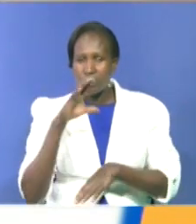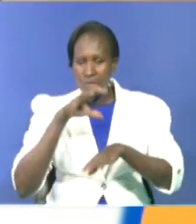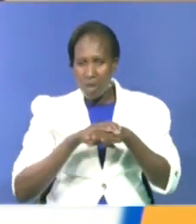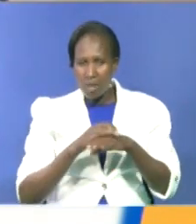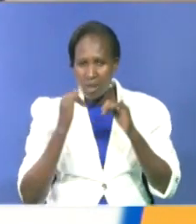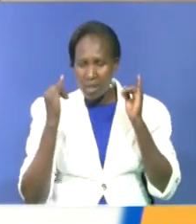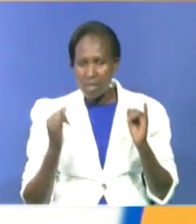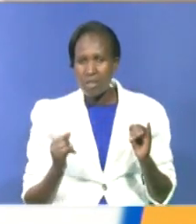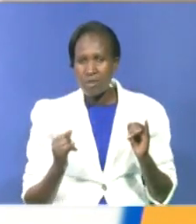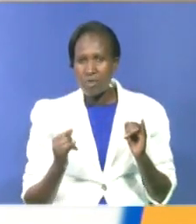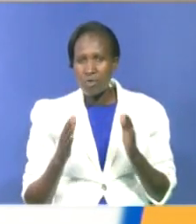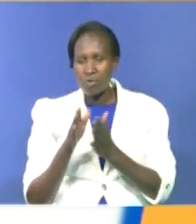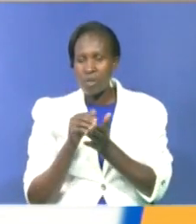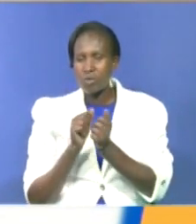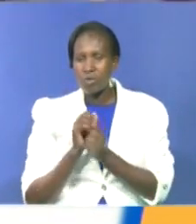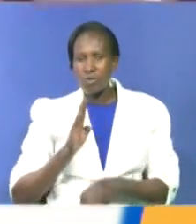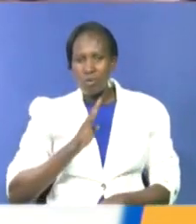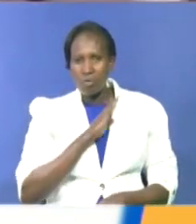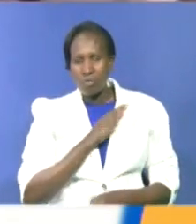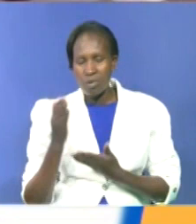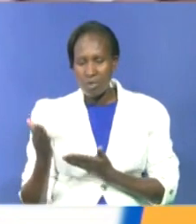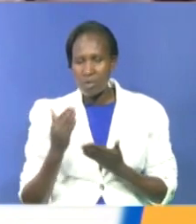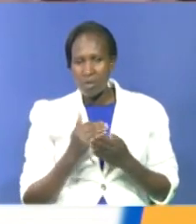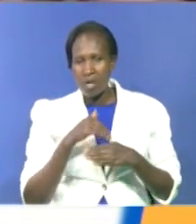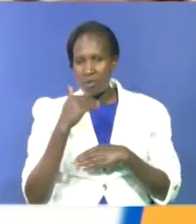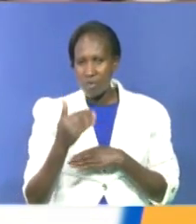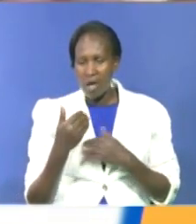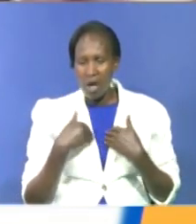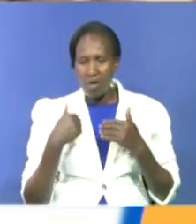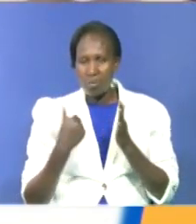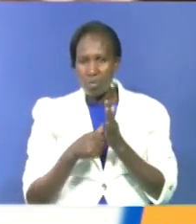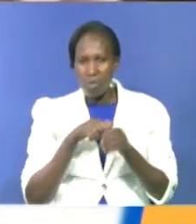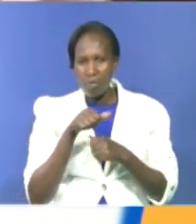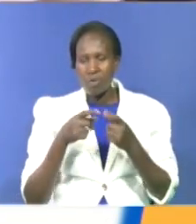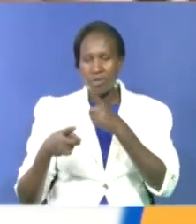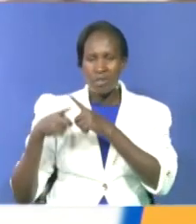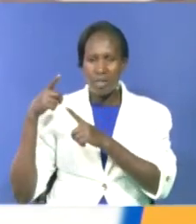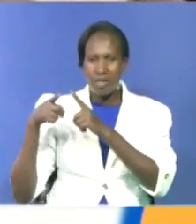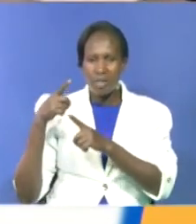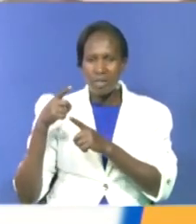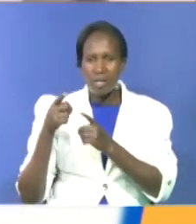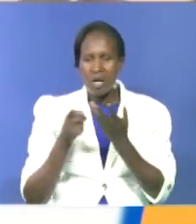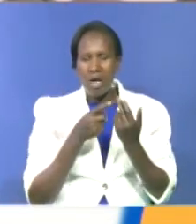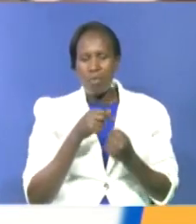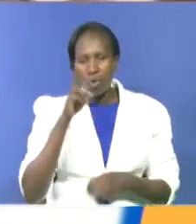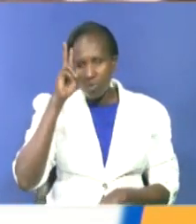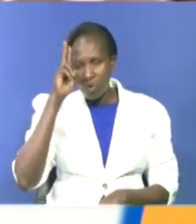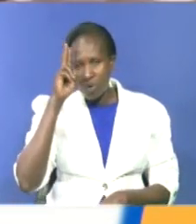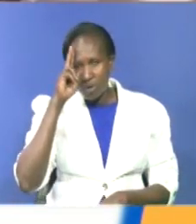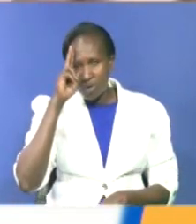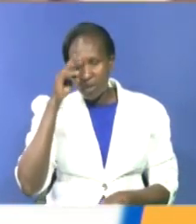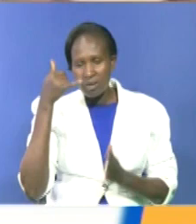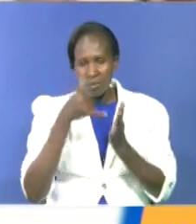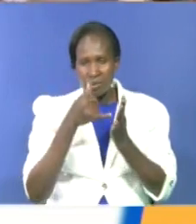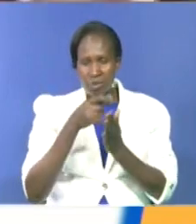kipya. Kuvunjwa kwa bodi hiyo kumejiri huku kukiwa na misururu ya visa vya mauaji miongoni mwa maafisa wa polisi,